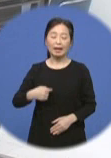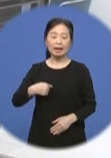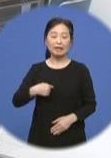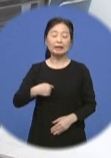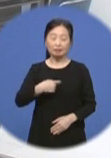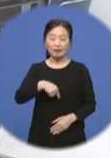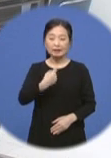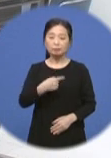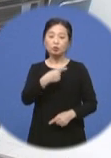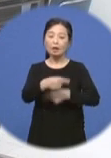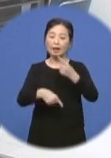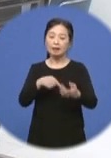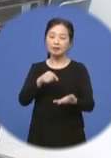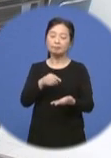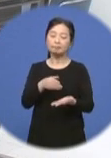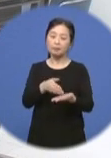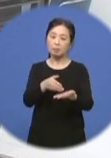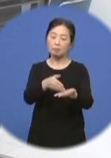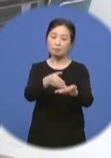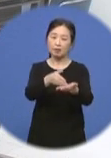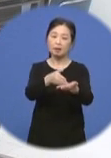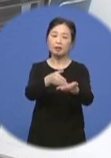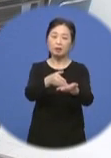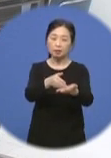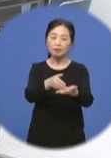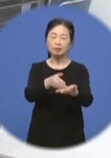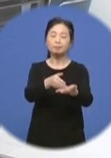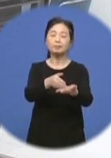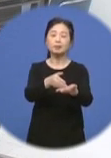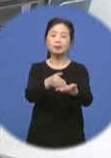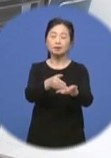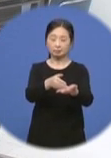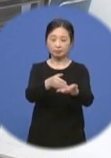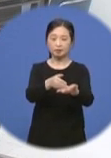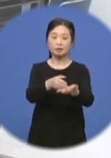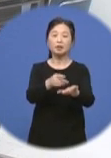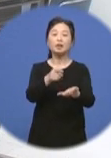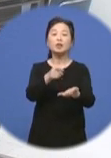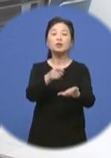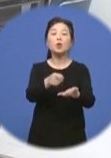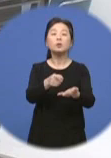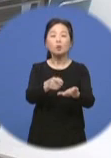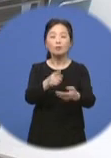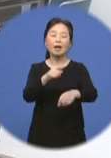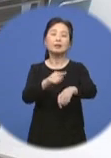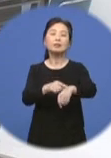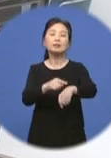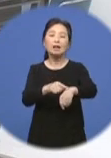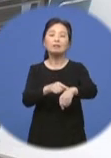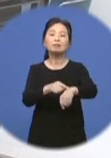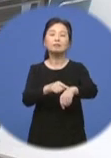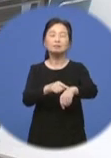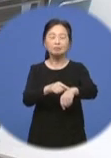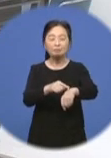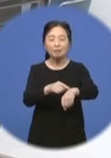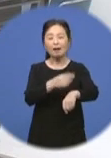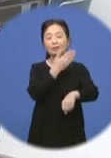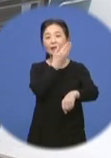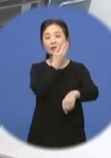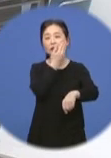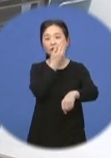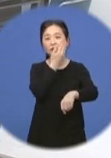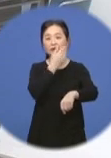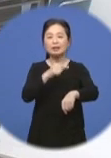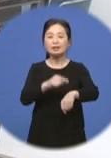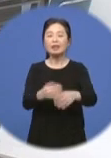らうということは、やっぱり時間がいくらでも限りなく必要なんではないのかということに気がついてもらったことが、大